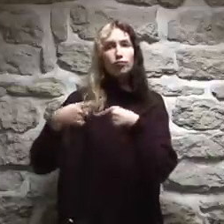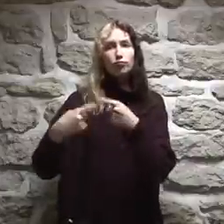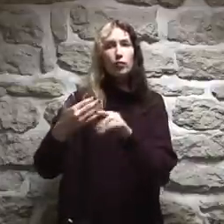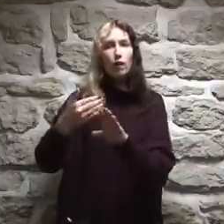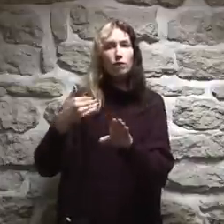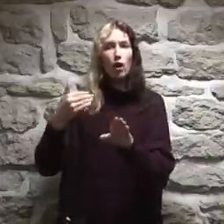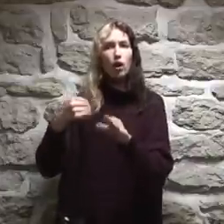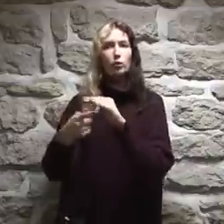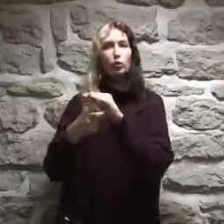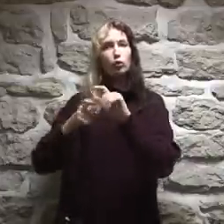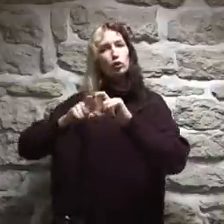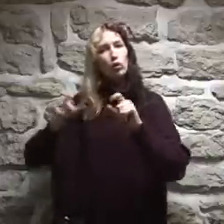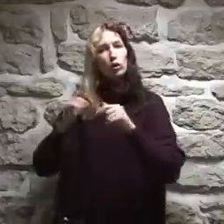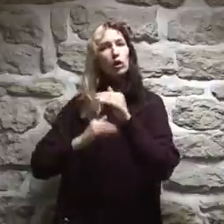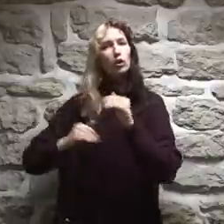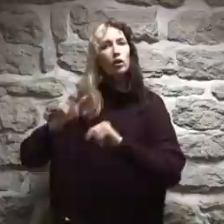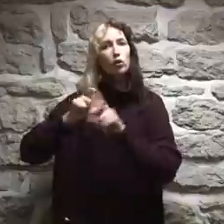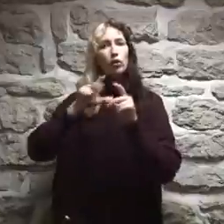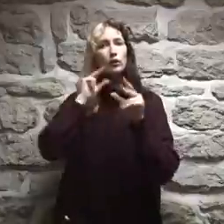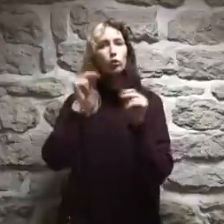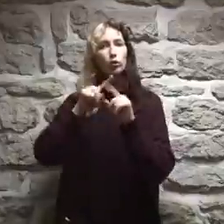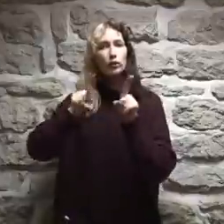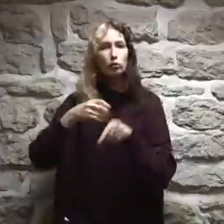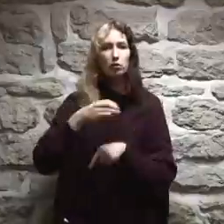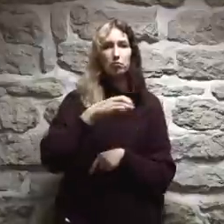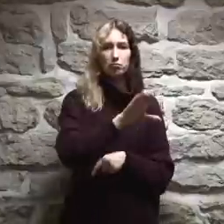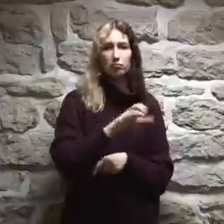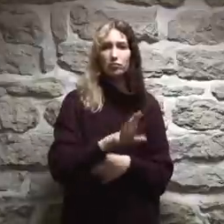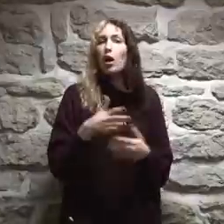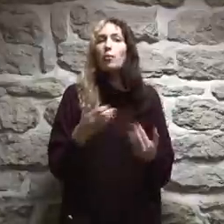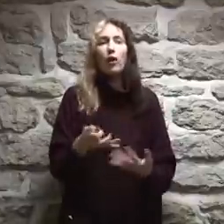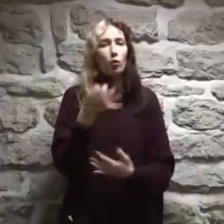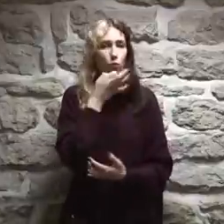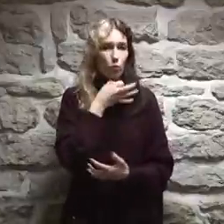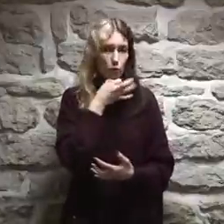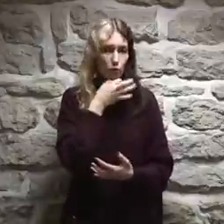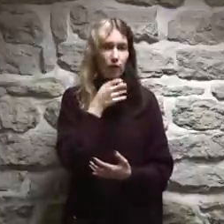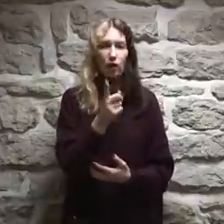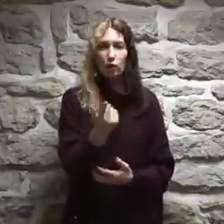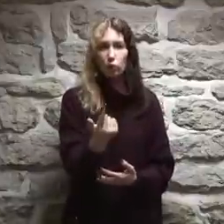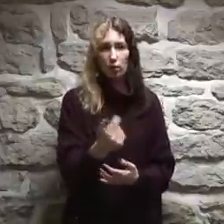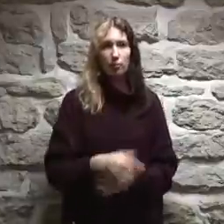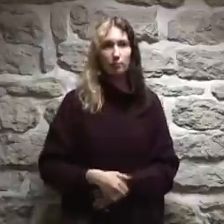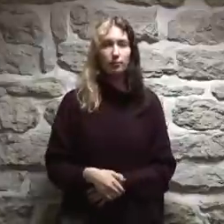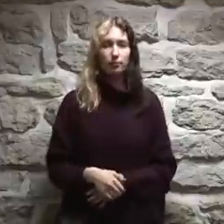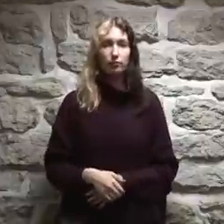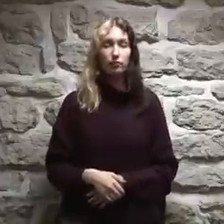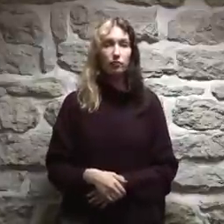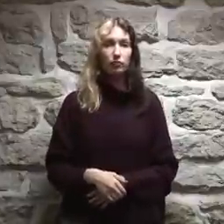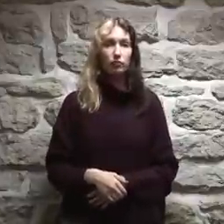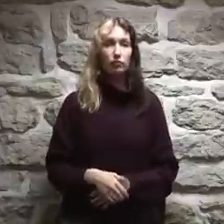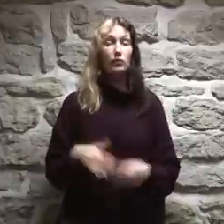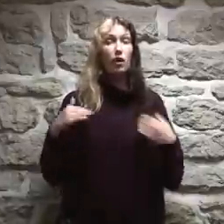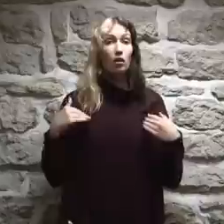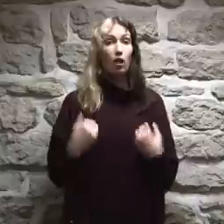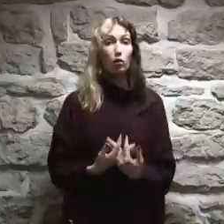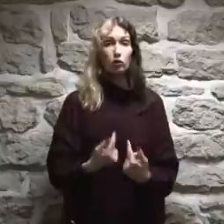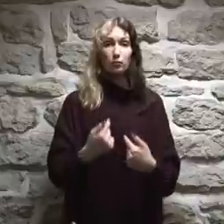varasemalt siis kutsekooli ja kõrgkooli tunnistused. Hetkel neid seal veel ei ole. Aga no kahjuks ei saa ka